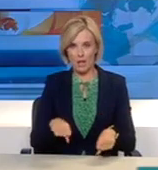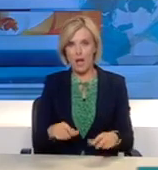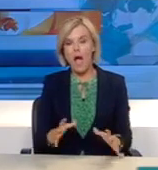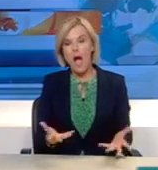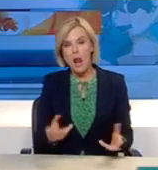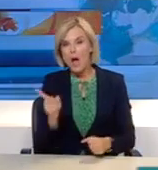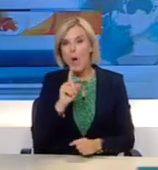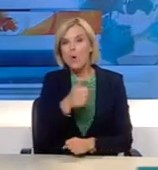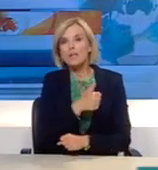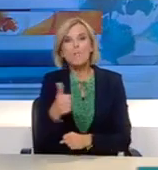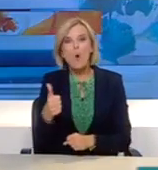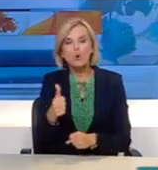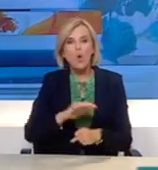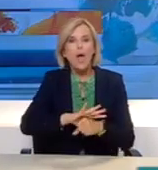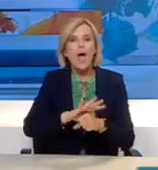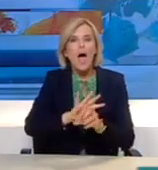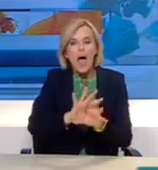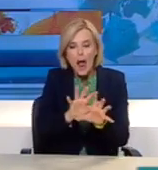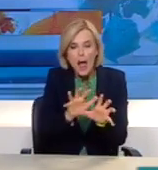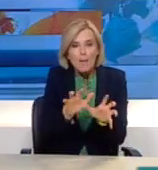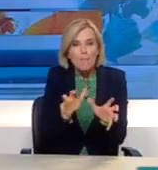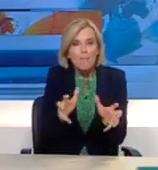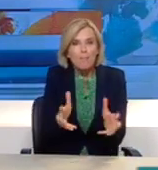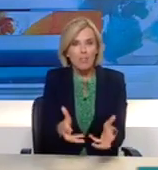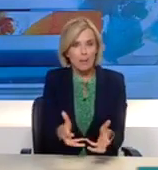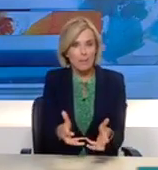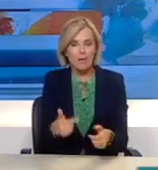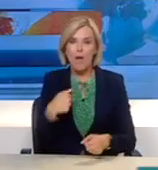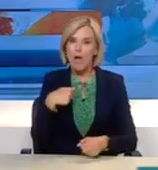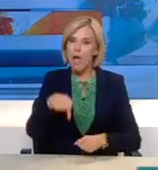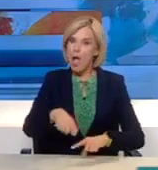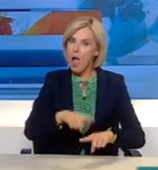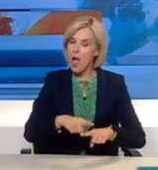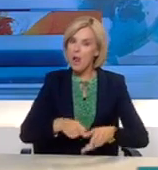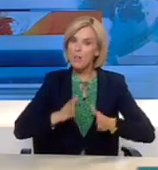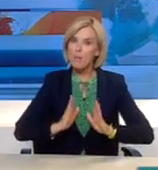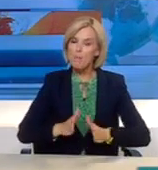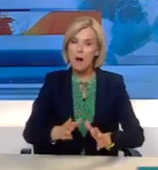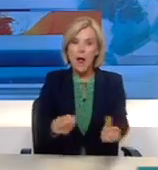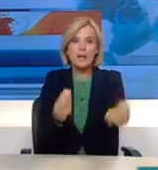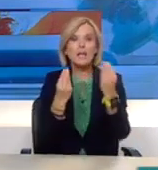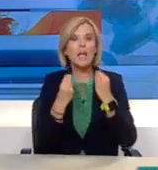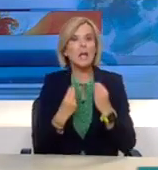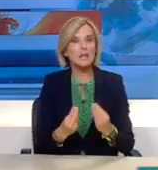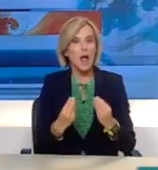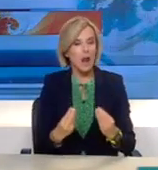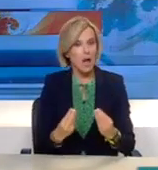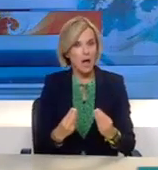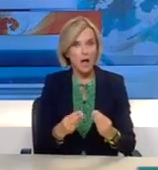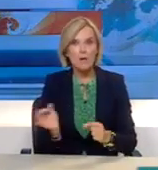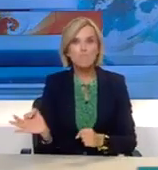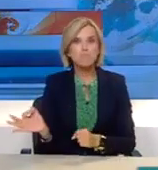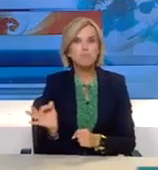δεν είναι μόνο το επιδημιολογικό. Επιδημιολογικά είμαστε πάρα πολύ καλά αυτή τη στιγμή. Είμαστε σε μια φάση όπου το ρόμι δεν, όπως το